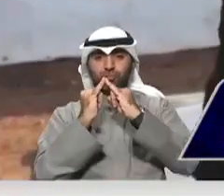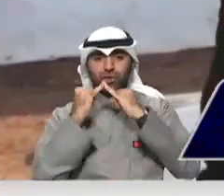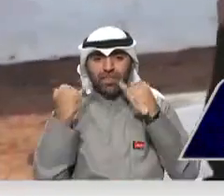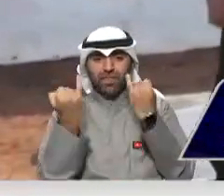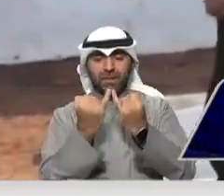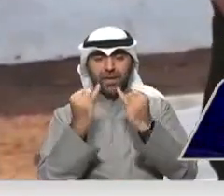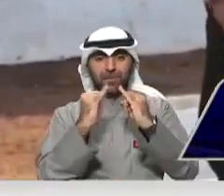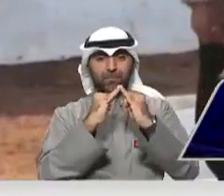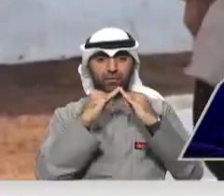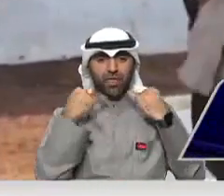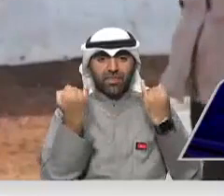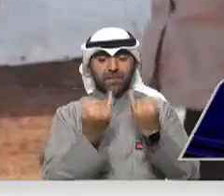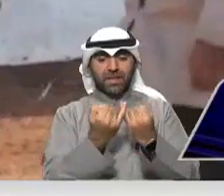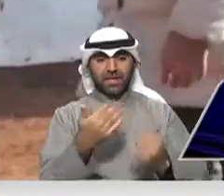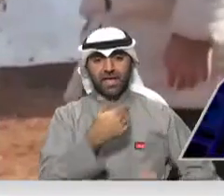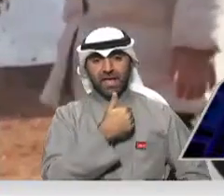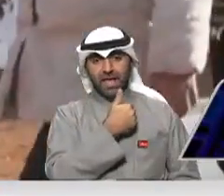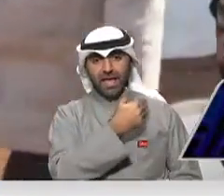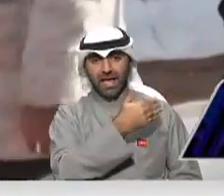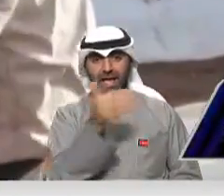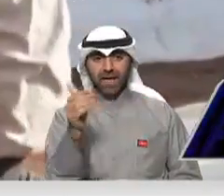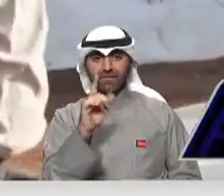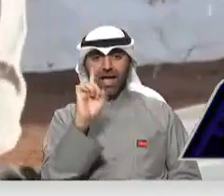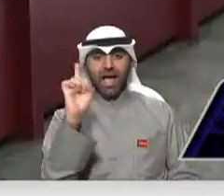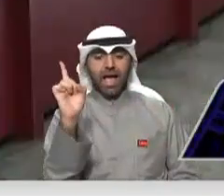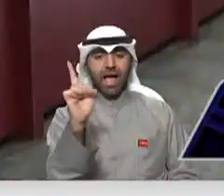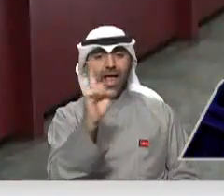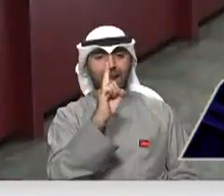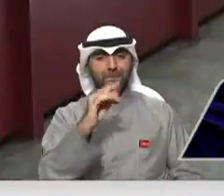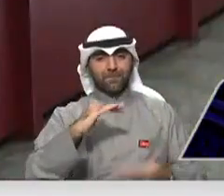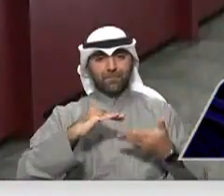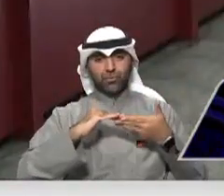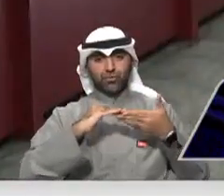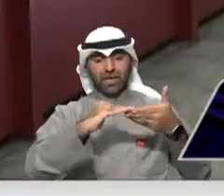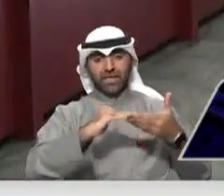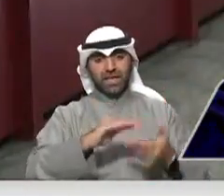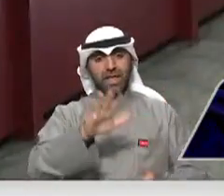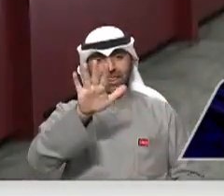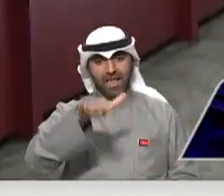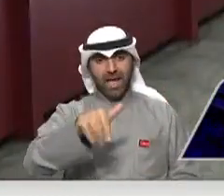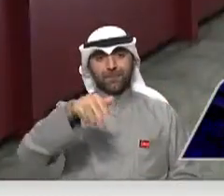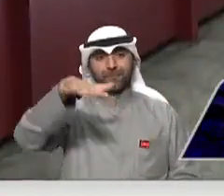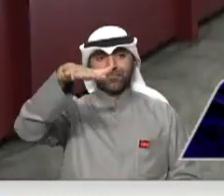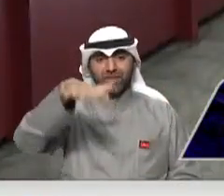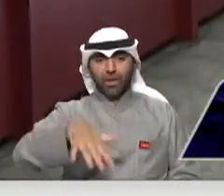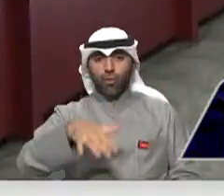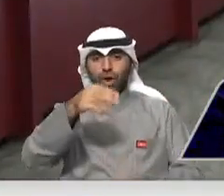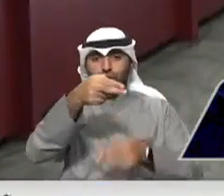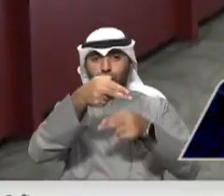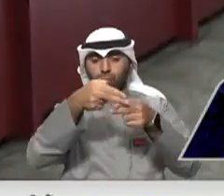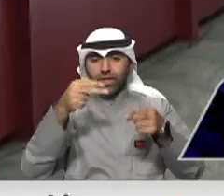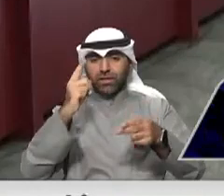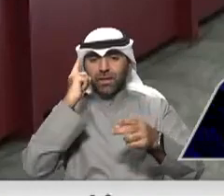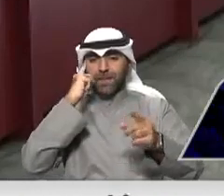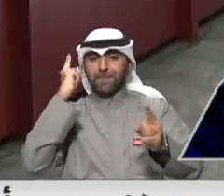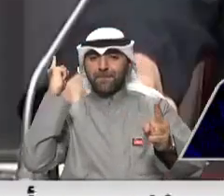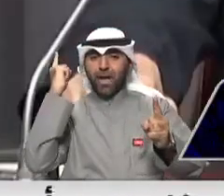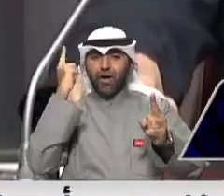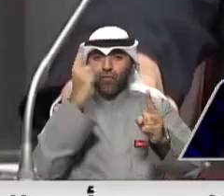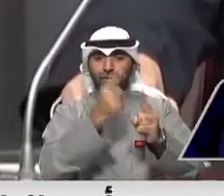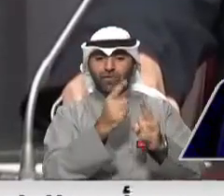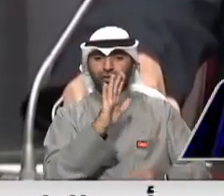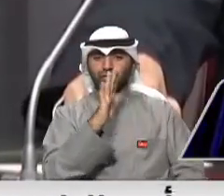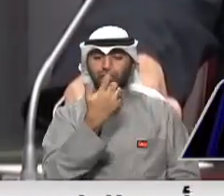الدولية وداخل دولة الكويت، ودولة الكويت هي سباقة في هذا الشيء، ولكن هذه هؤلاء